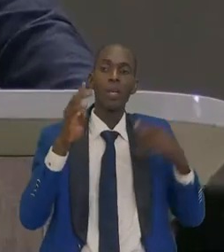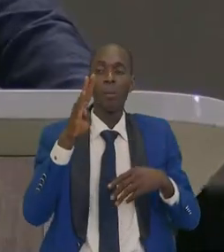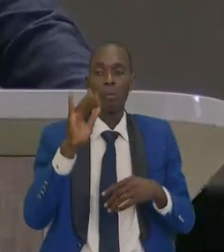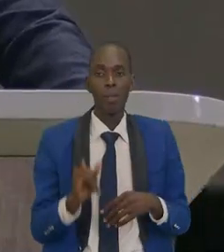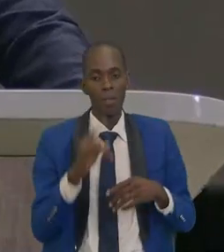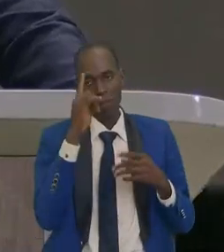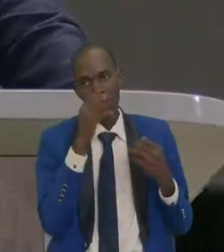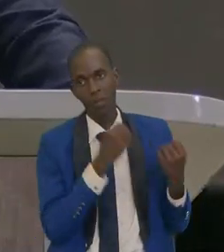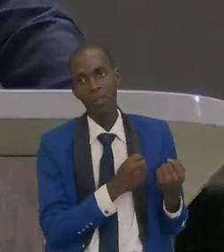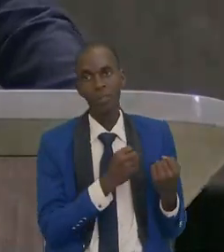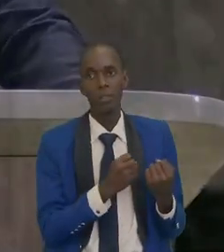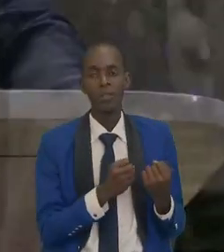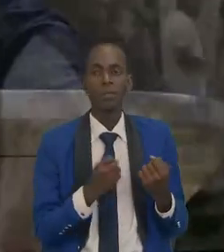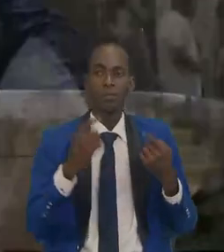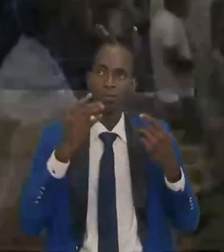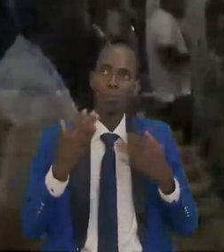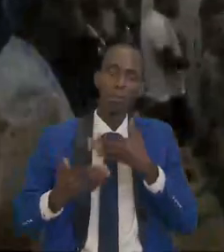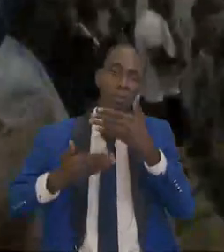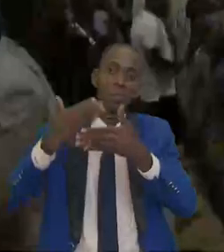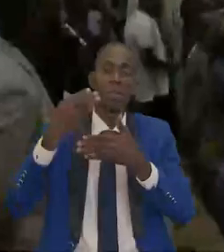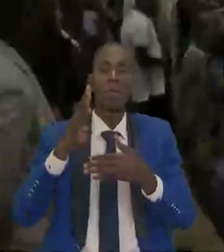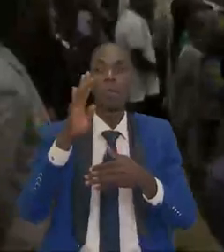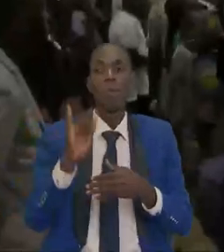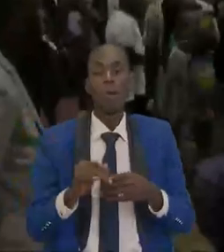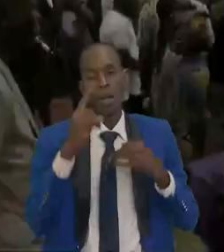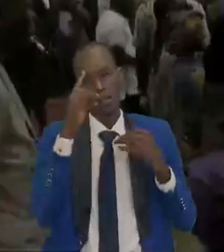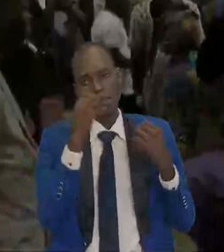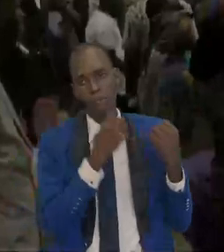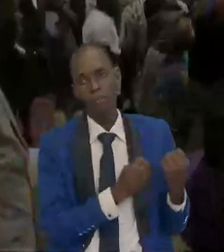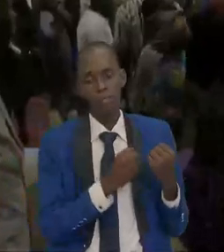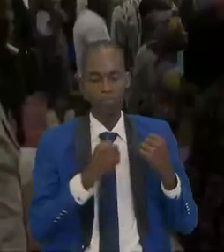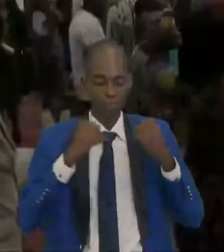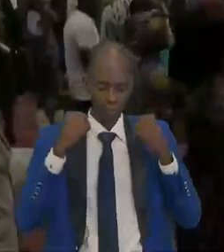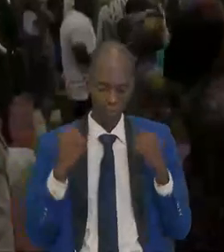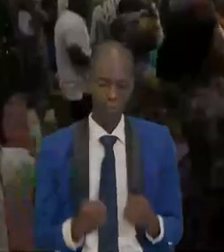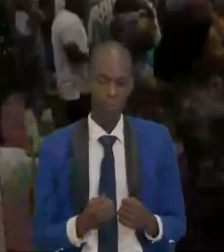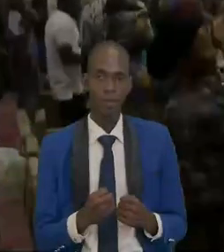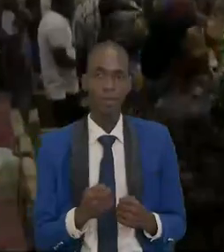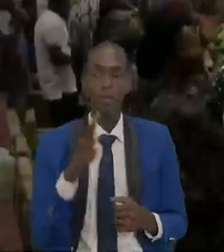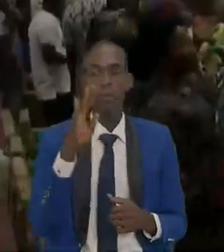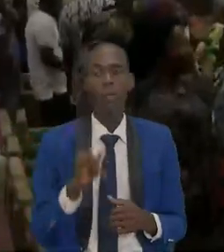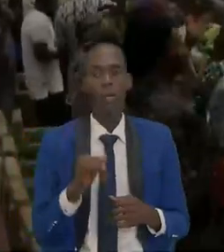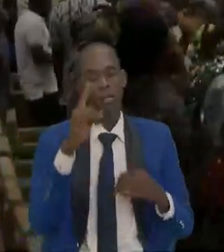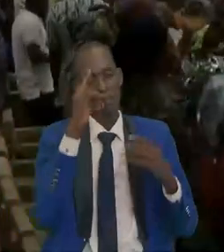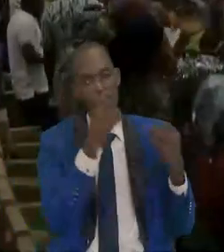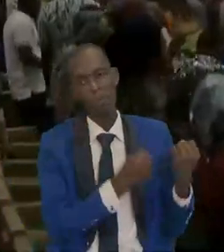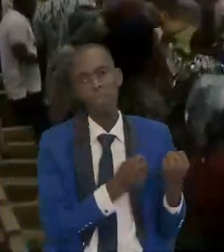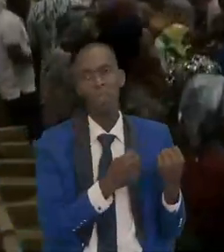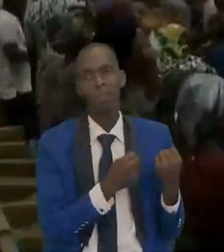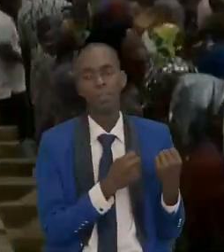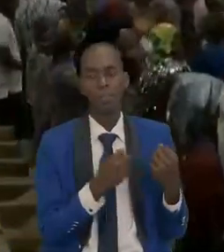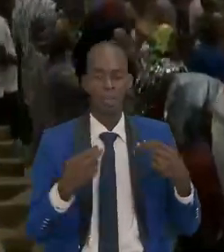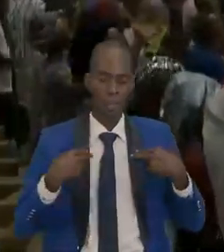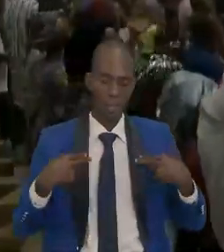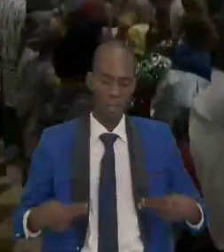foi, l'accomplissement, par la foi, la force, par la foi, la